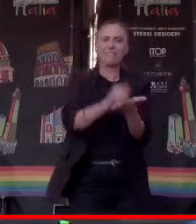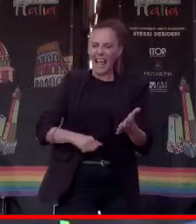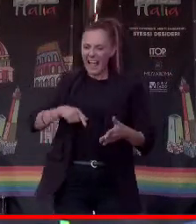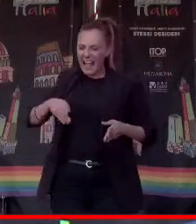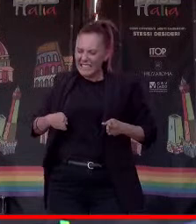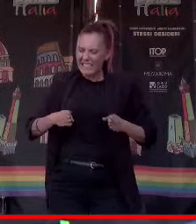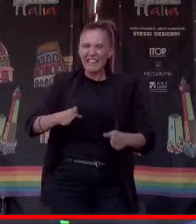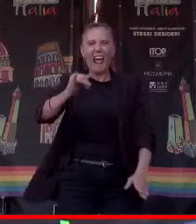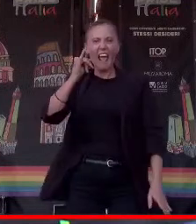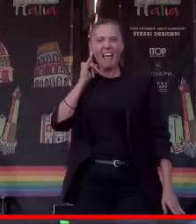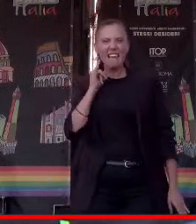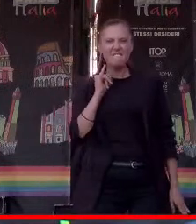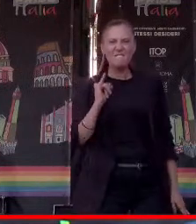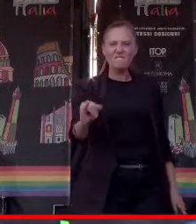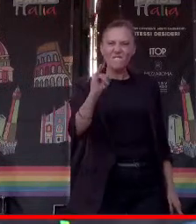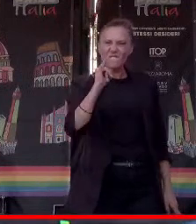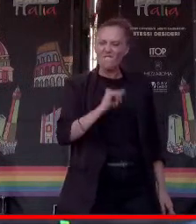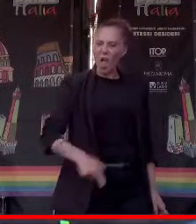se le